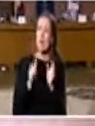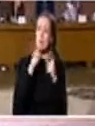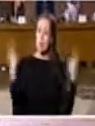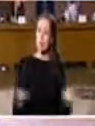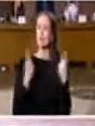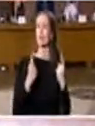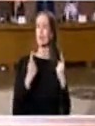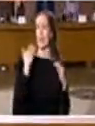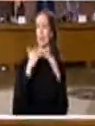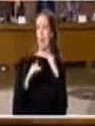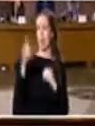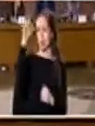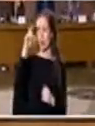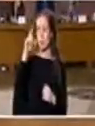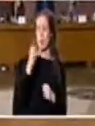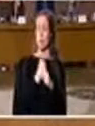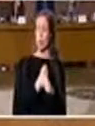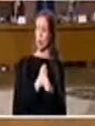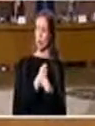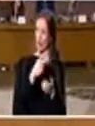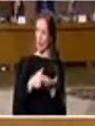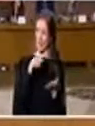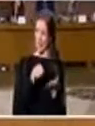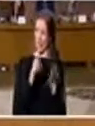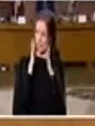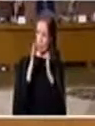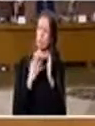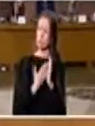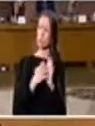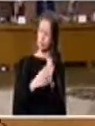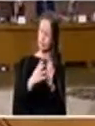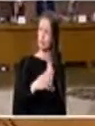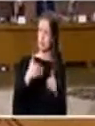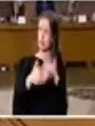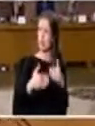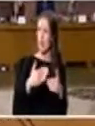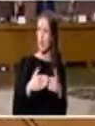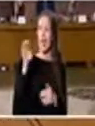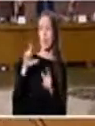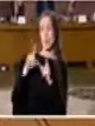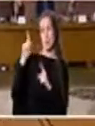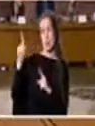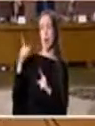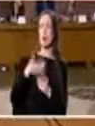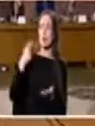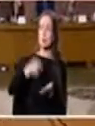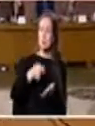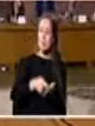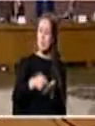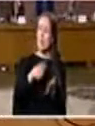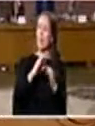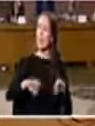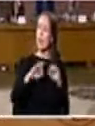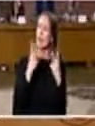Srbiji. Podrška Kancelarije poverenice će se nastaviti u narednom periodu. Evropska unija će finansirati twinning projekat